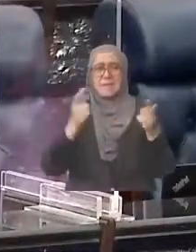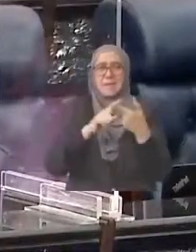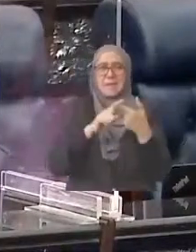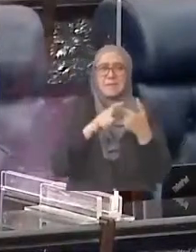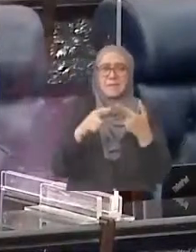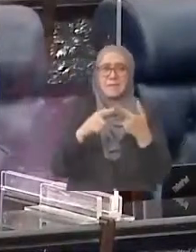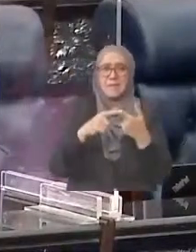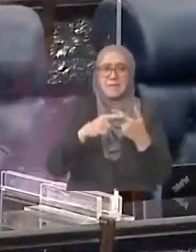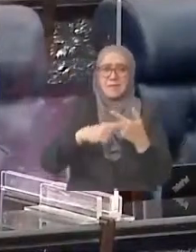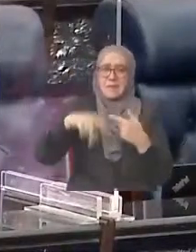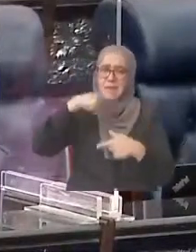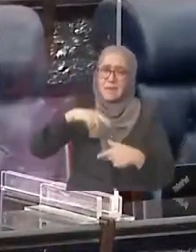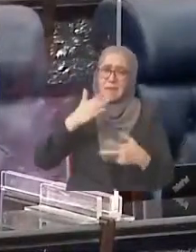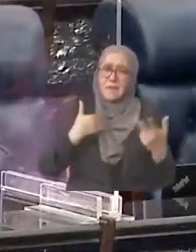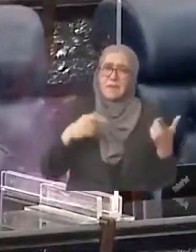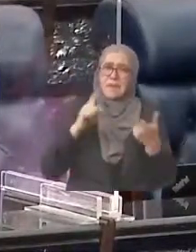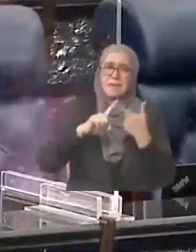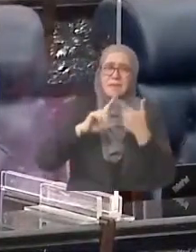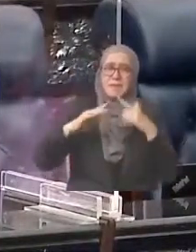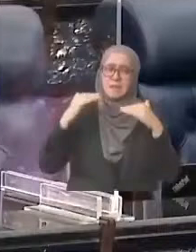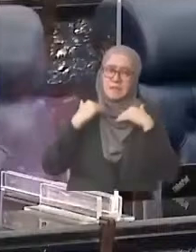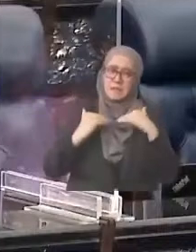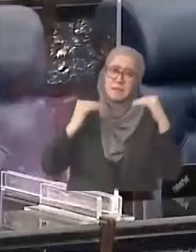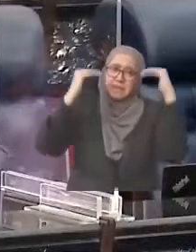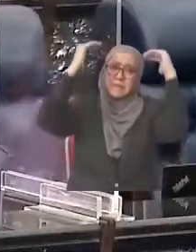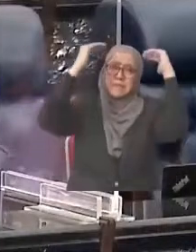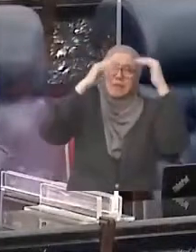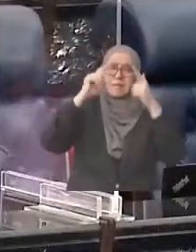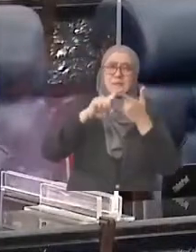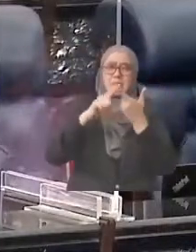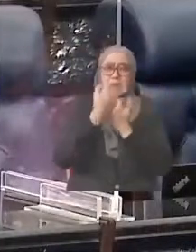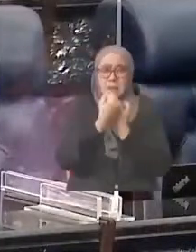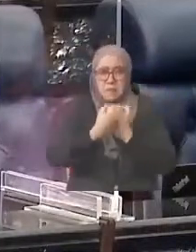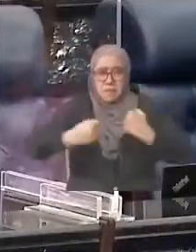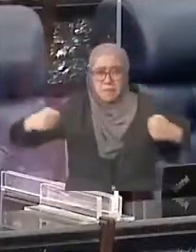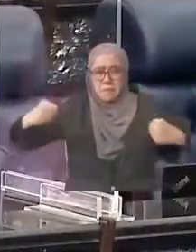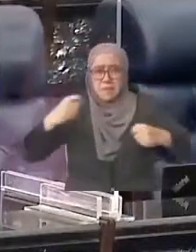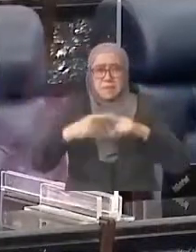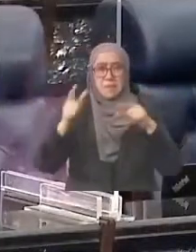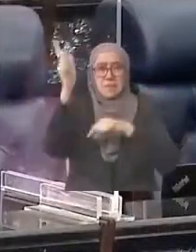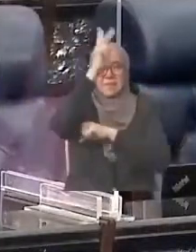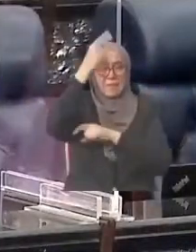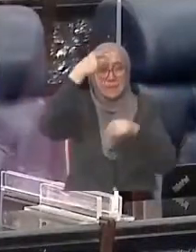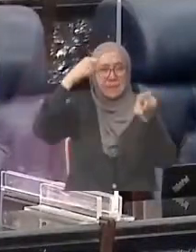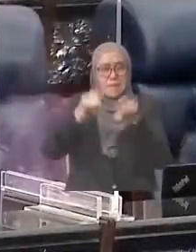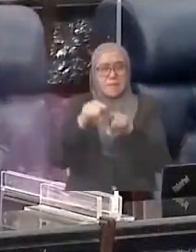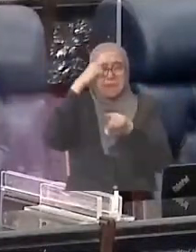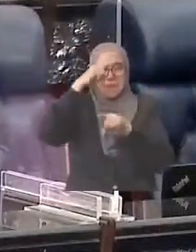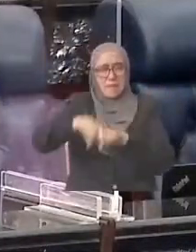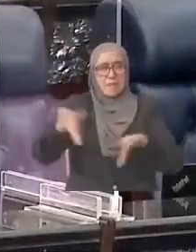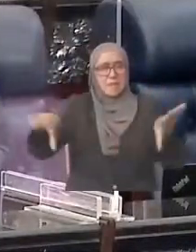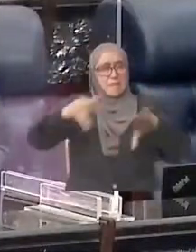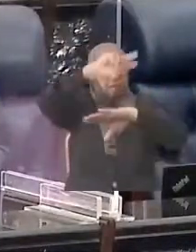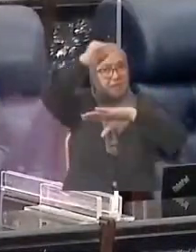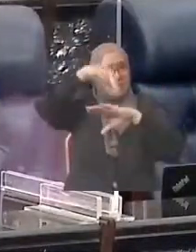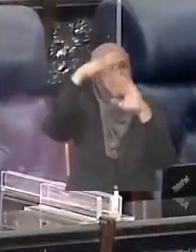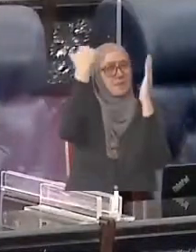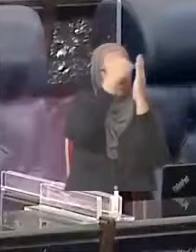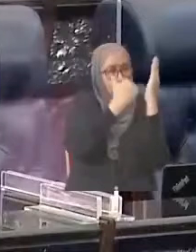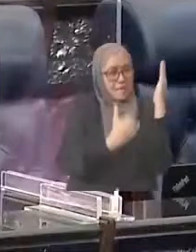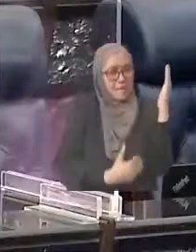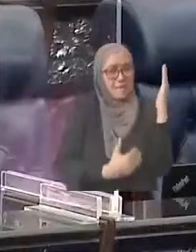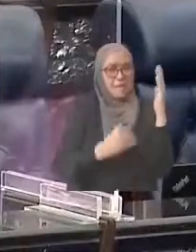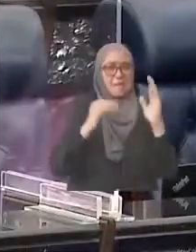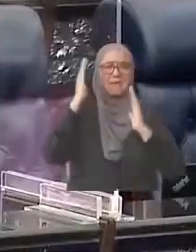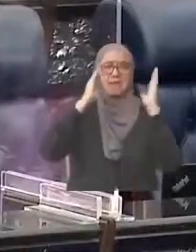obesity kerajaan bersetuju untuk meneruskan agenda nasional Malaysia sehat dalam sesi seimbang santai bersama